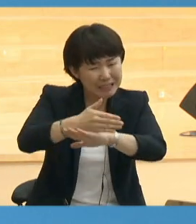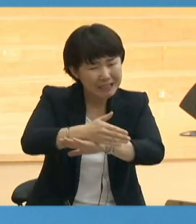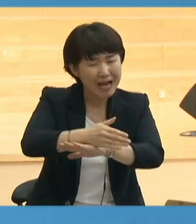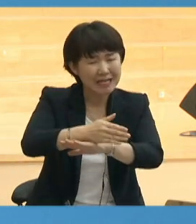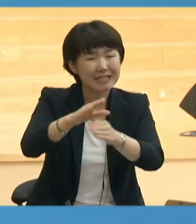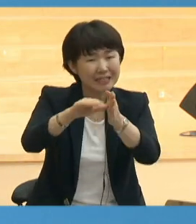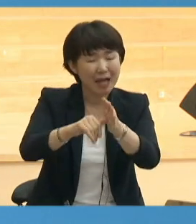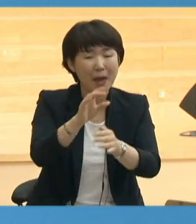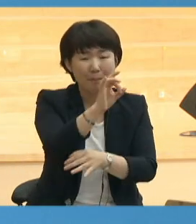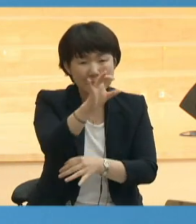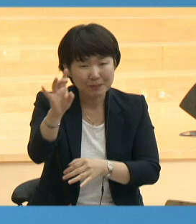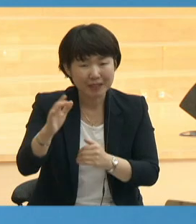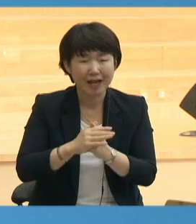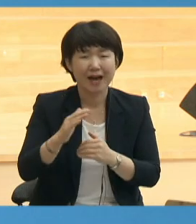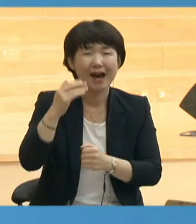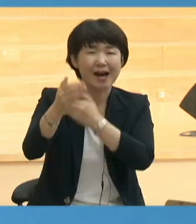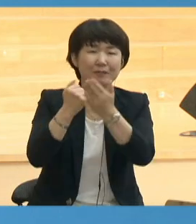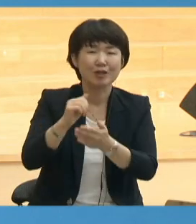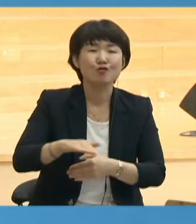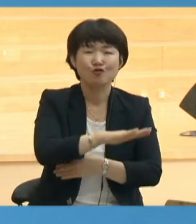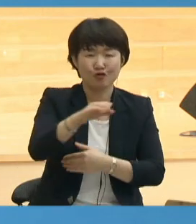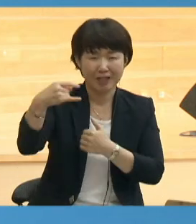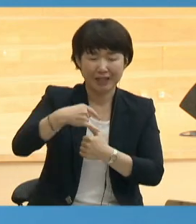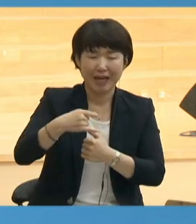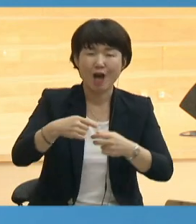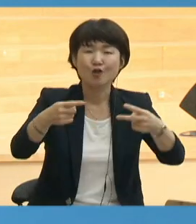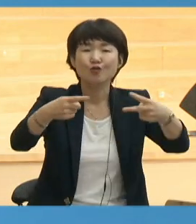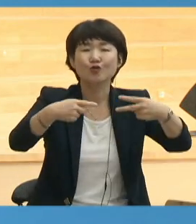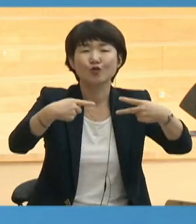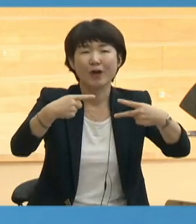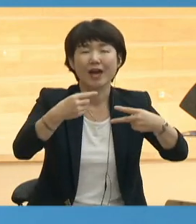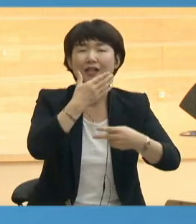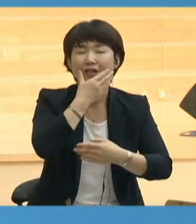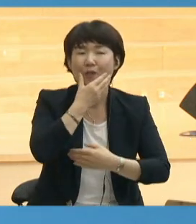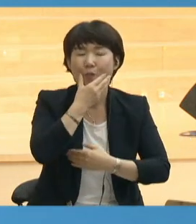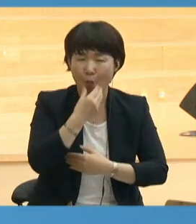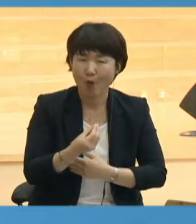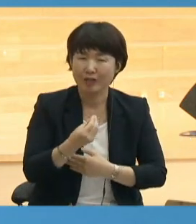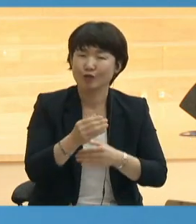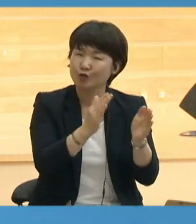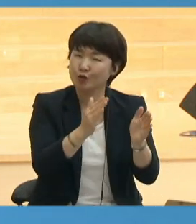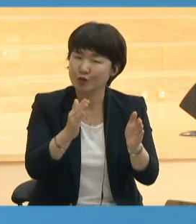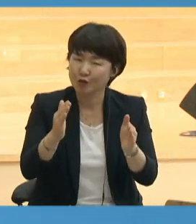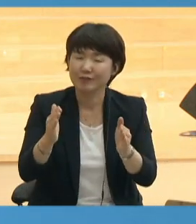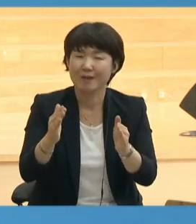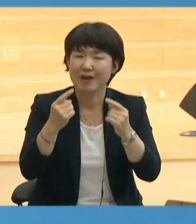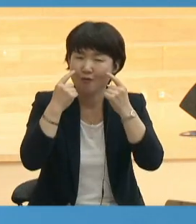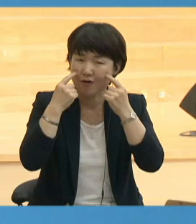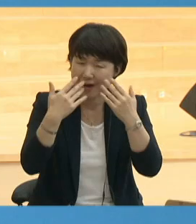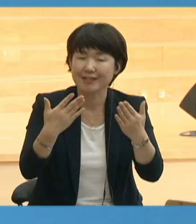하나님 우리에게 갑절의 복을 준비 하고 계심 이 확실하다